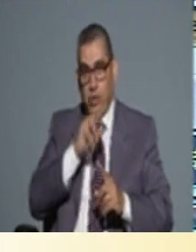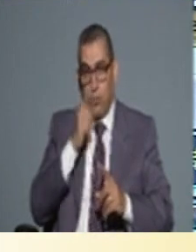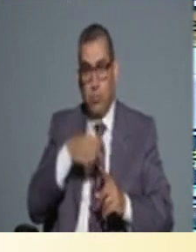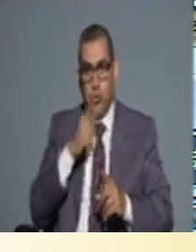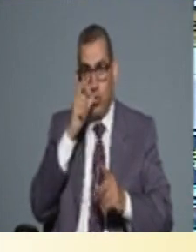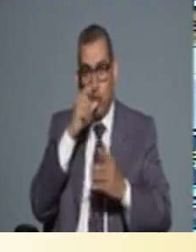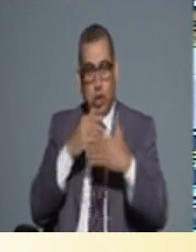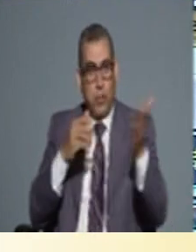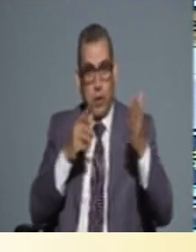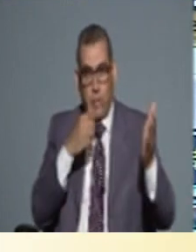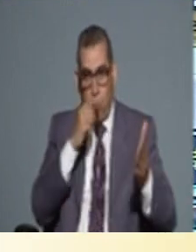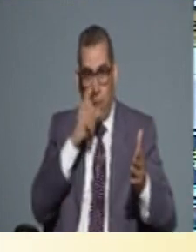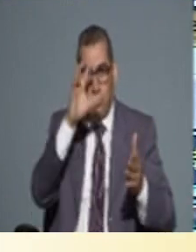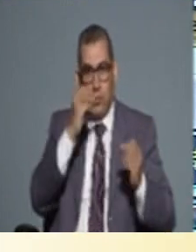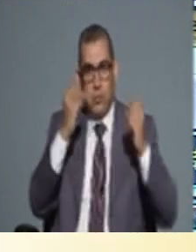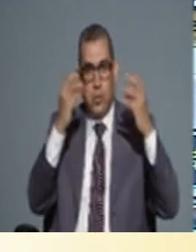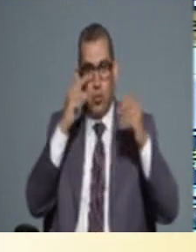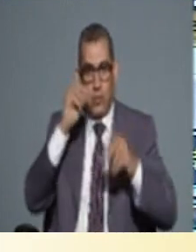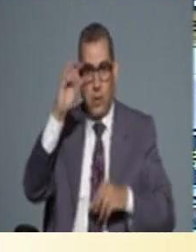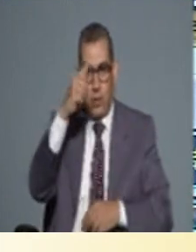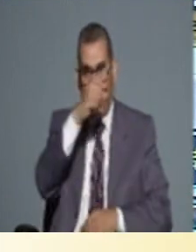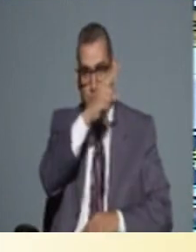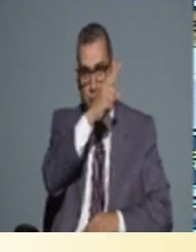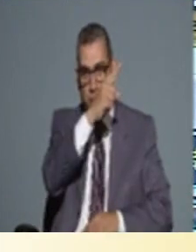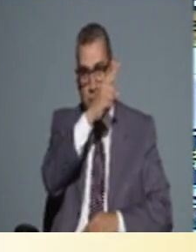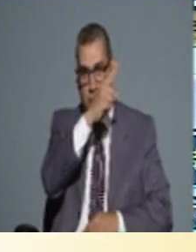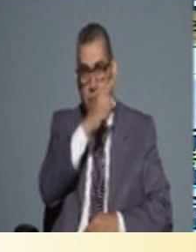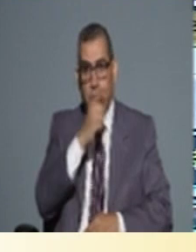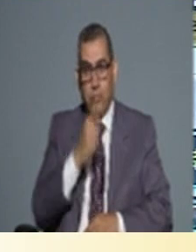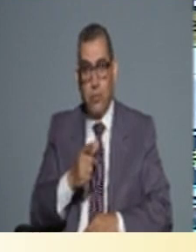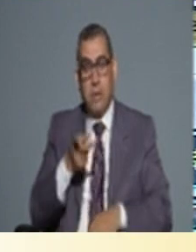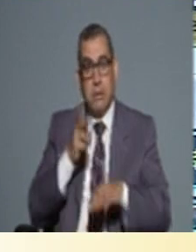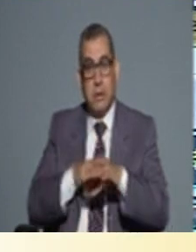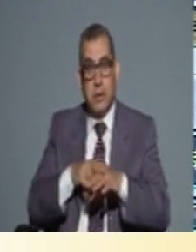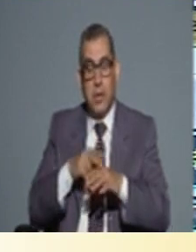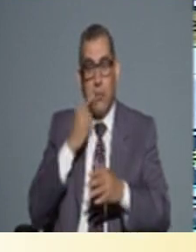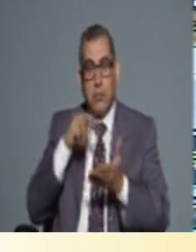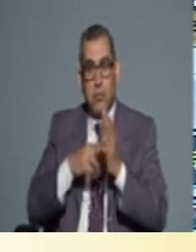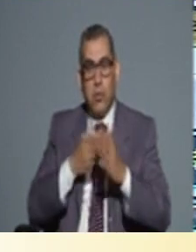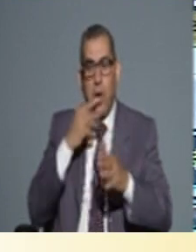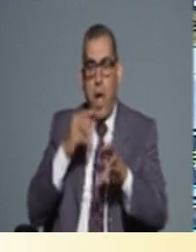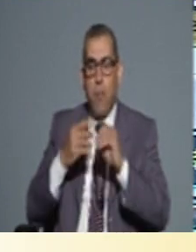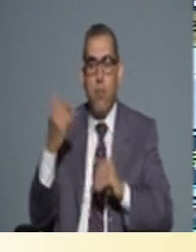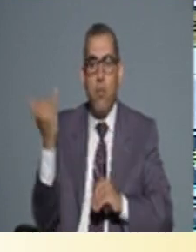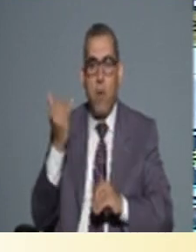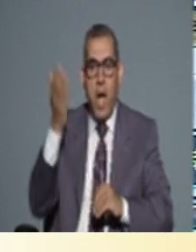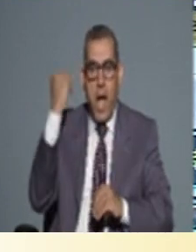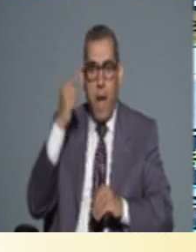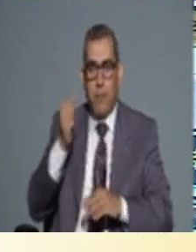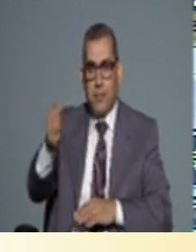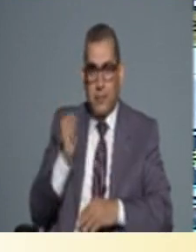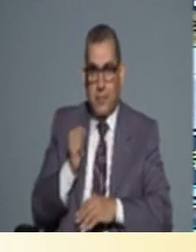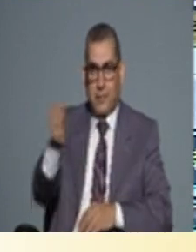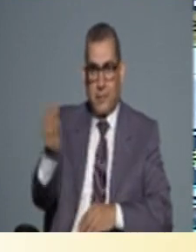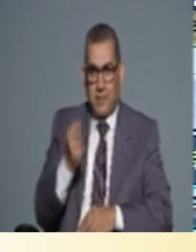كذلك البرج من الداخل يا فندم كان فيه الملونات دي او اليدات دي بتتحرك يدوي، يتشد كده التحويله تفتح يتقفل